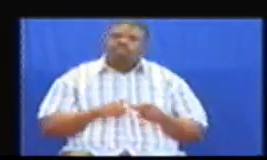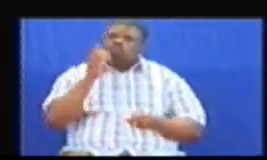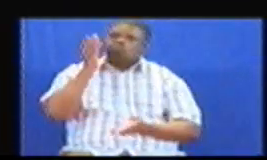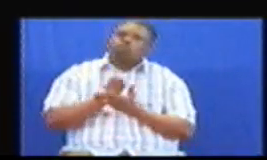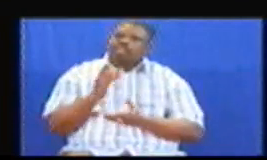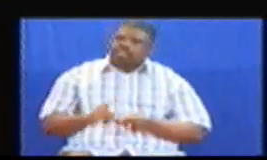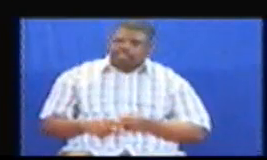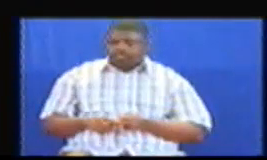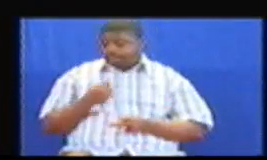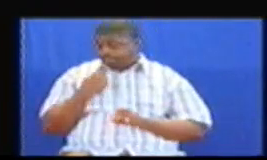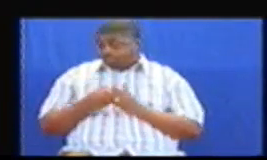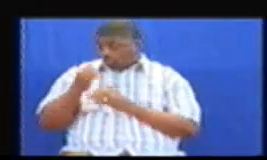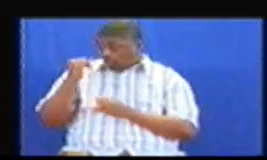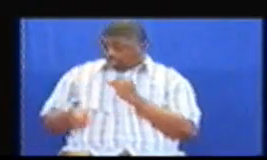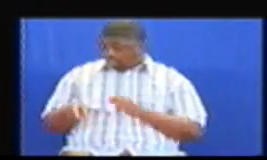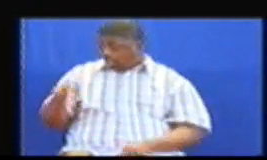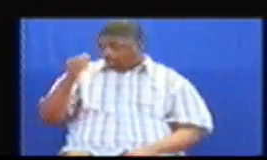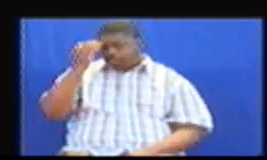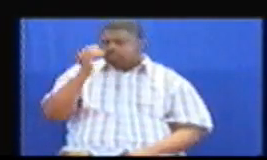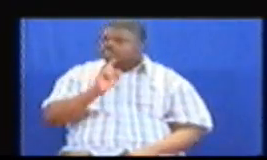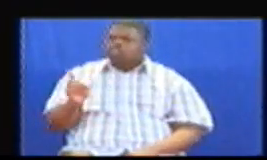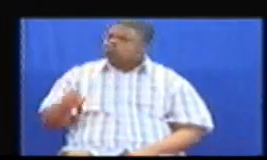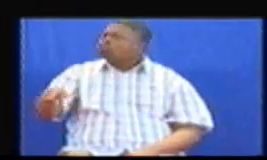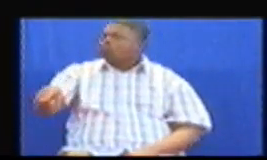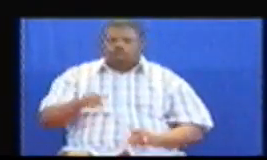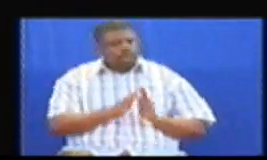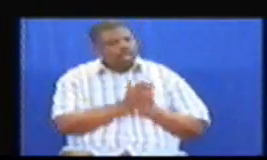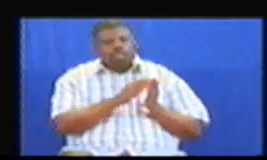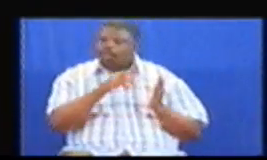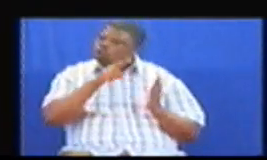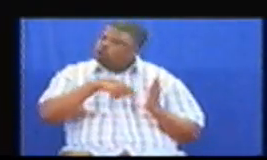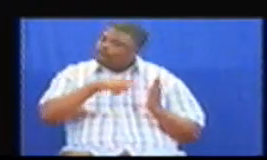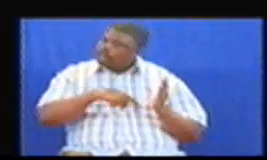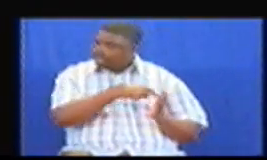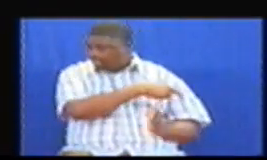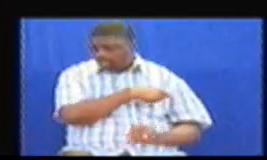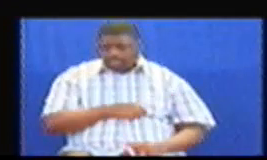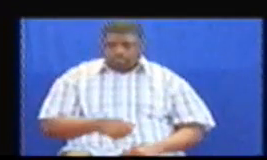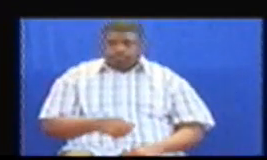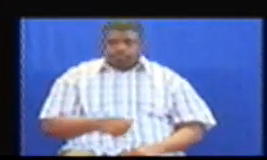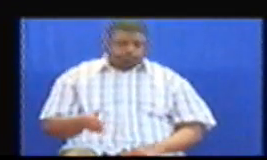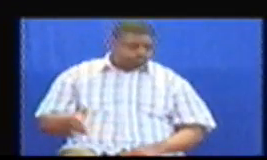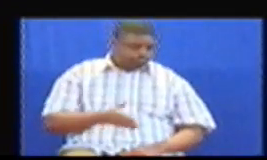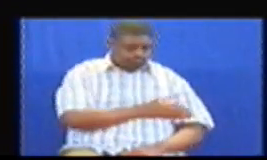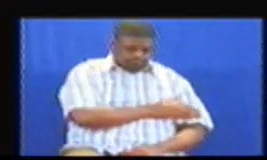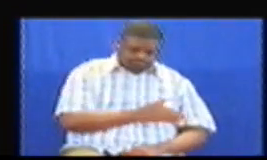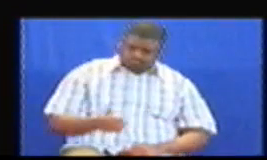Kwa hiyo anayetaka kukataa hayuko makini na katiba ya Jamhuri ya Muungano wa Tanzania. Sasa narudi kwenye katiba na